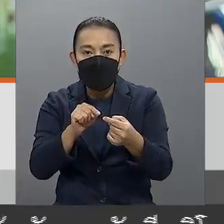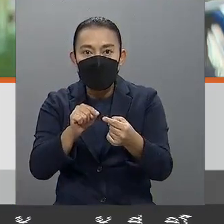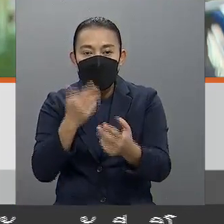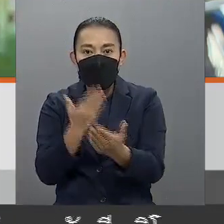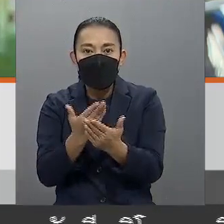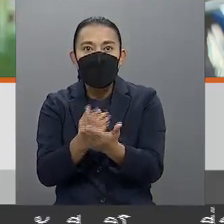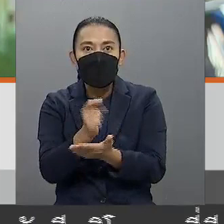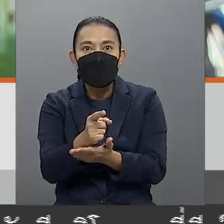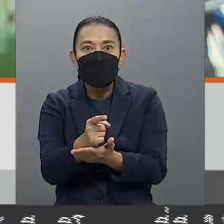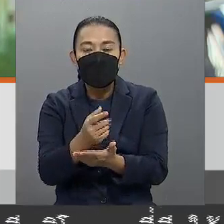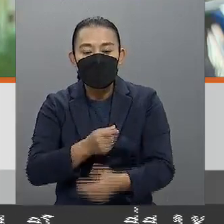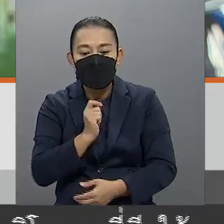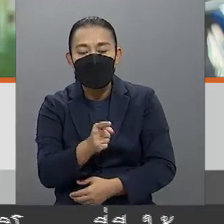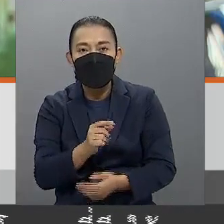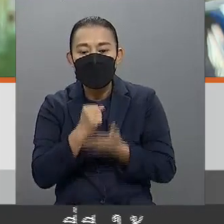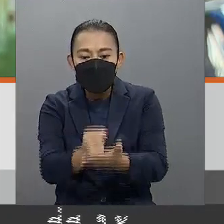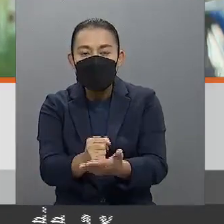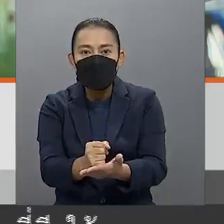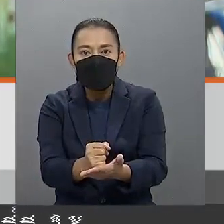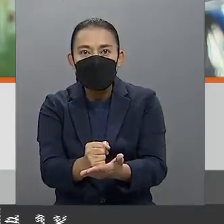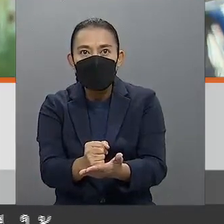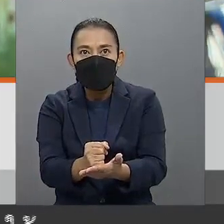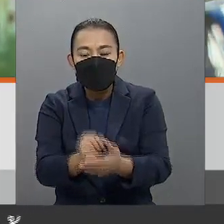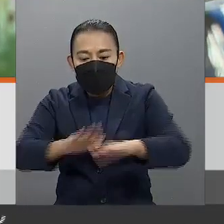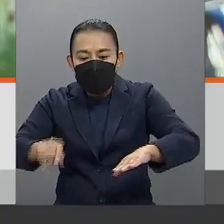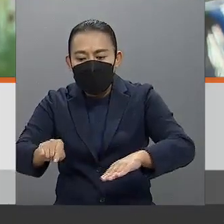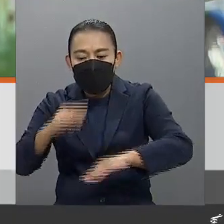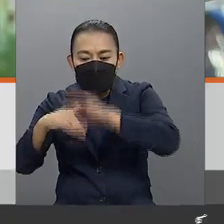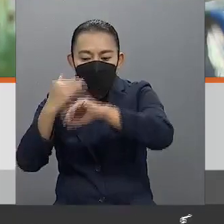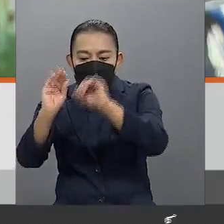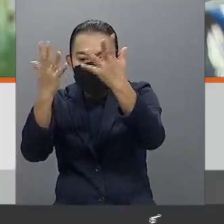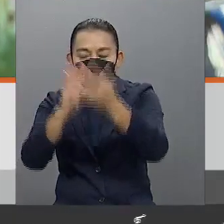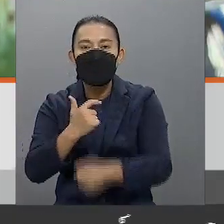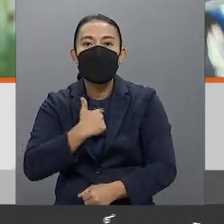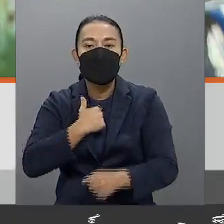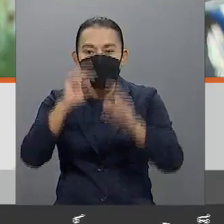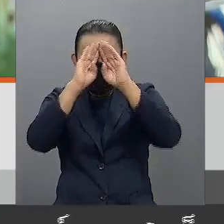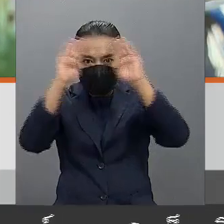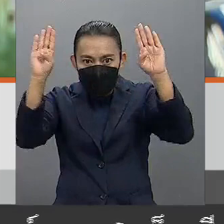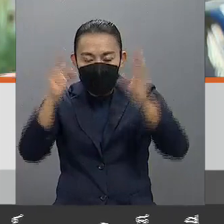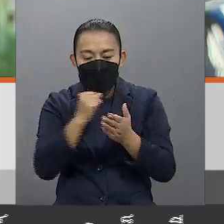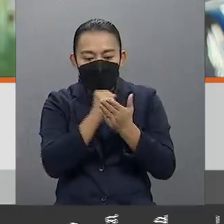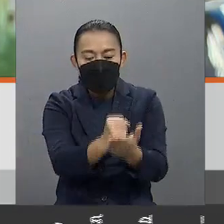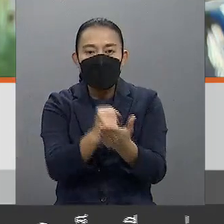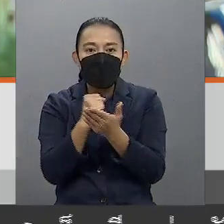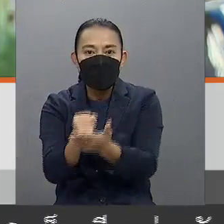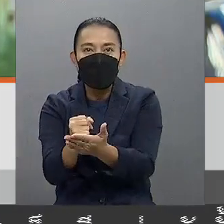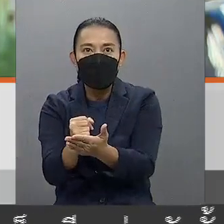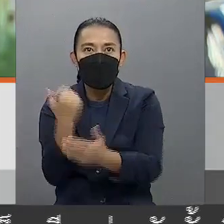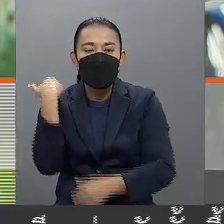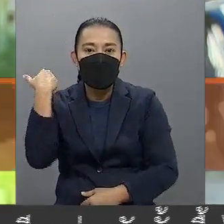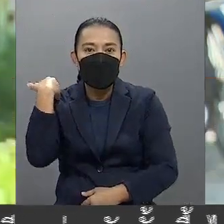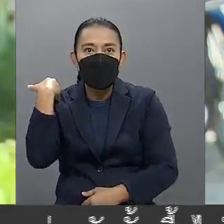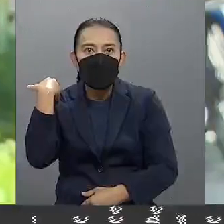จ่ายเงินไปเฉยช่วยไปเฉยเนี่ยบางทีมันทำให้เด็กไม่โตผมเคยมีประสบการณ์แล้วแต่การเข้าไปช่วยเหลือแบบว่าเป็นเหมือนมูลนิธิใคร